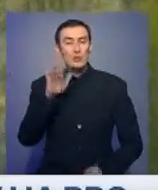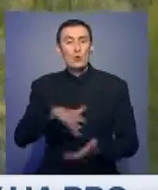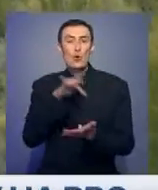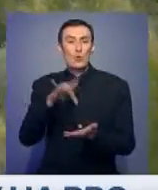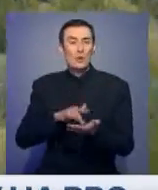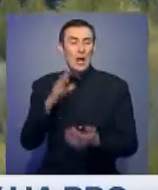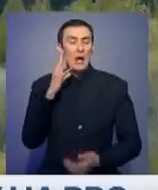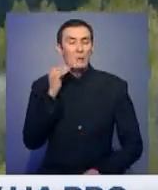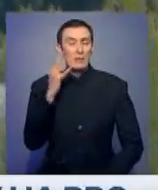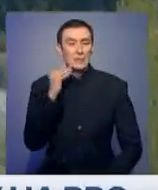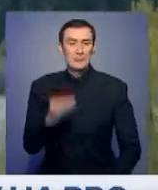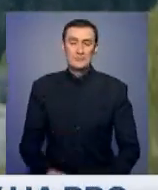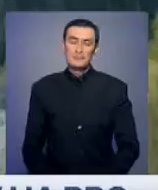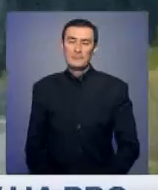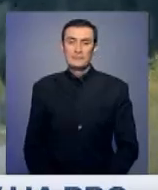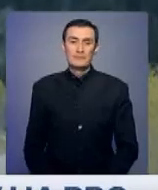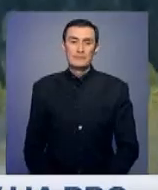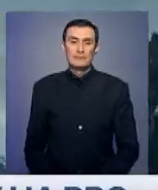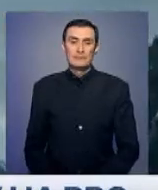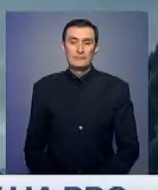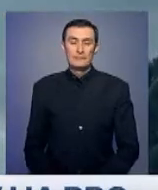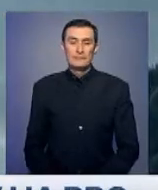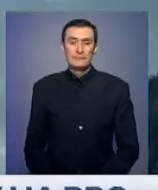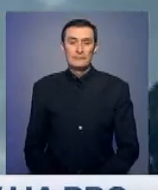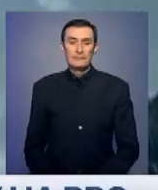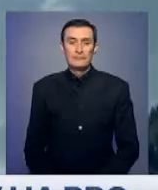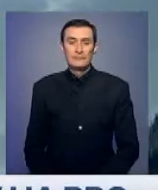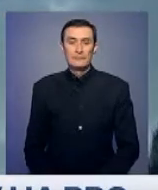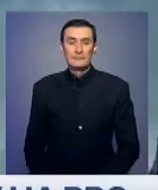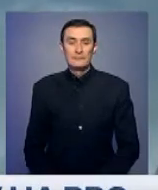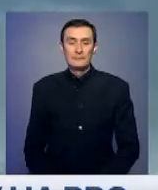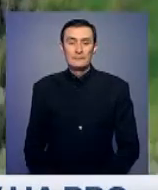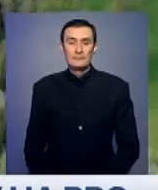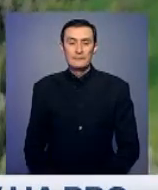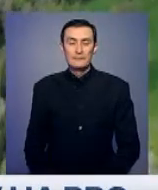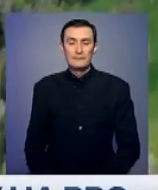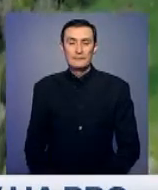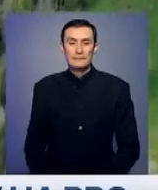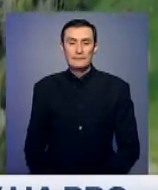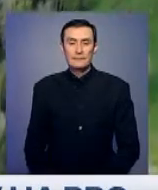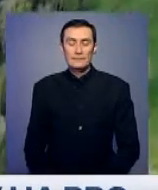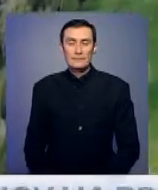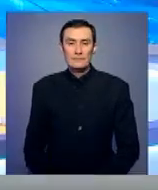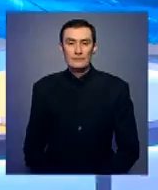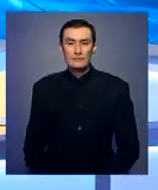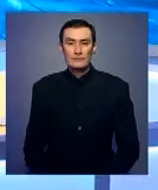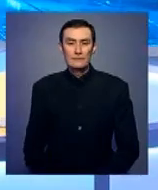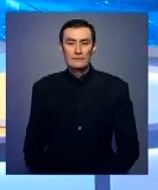Алматы. Галмжан Хараманова, Великобритания, Лондон, специально для Хабар-24.